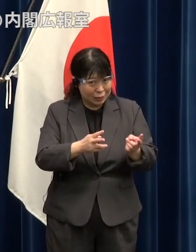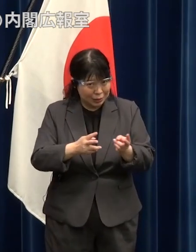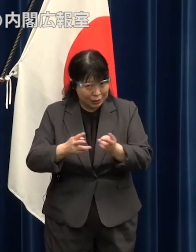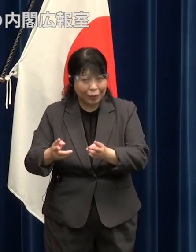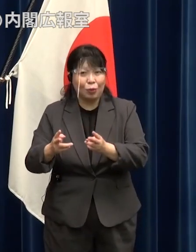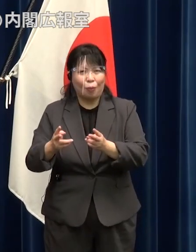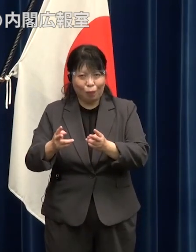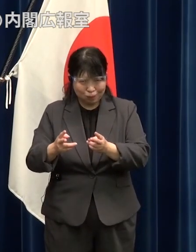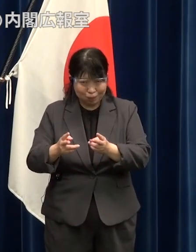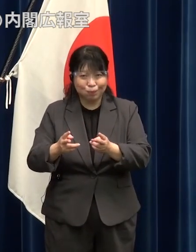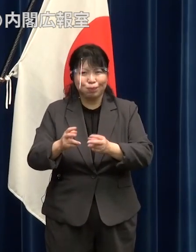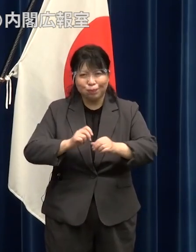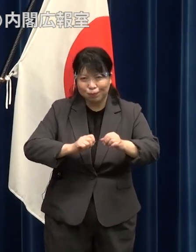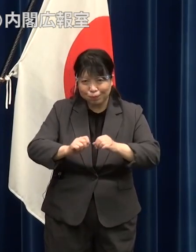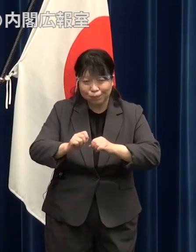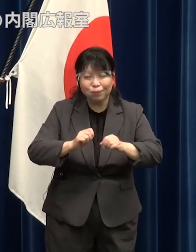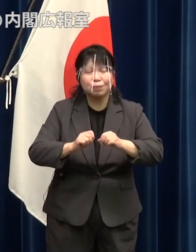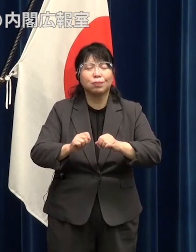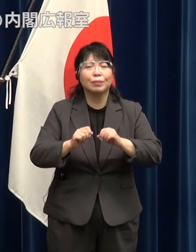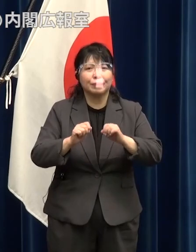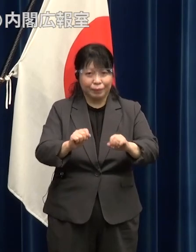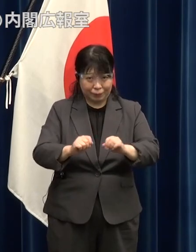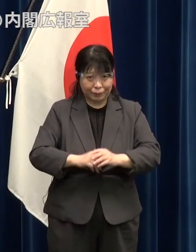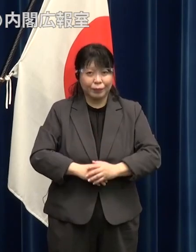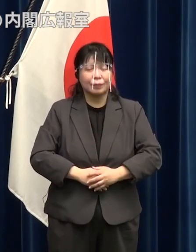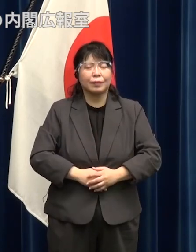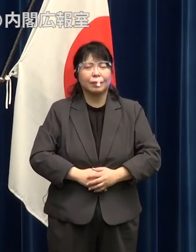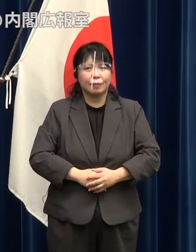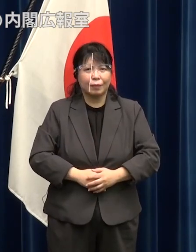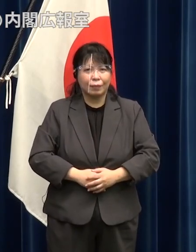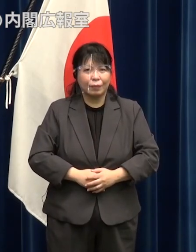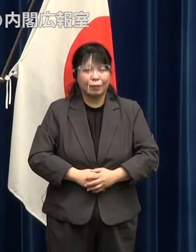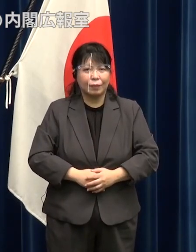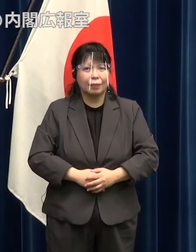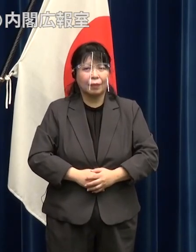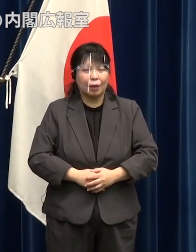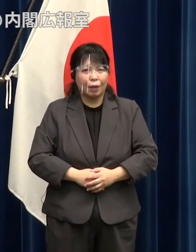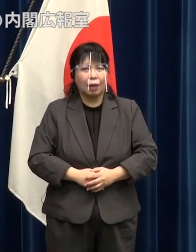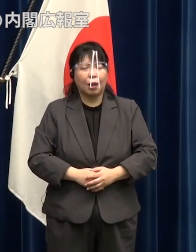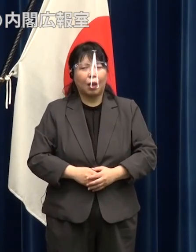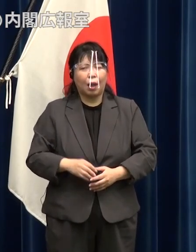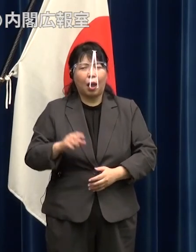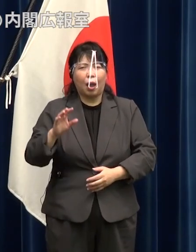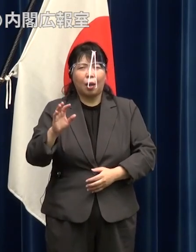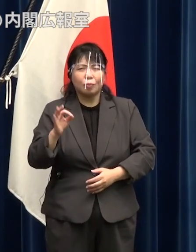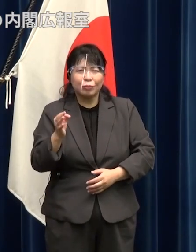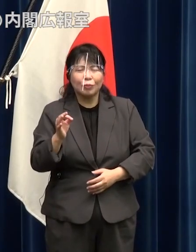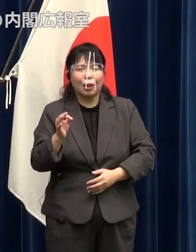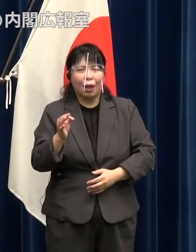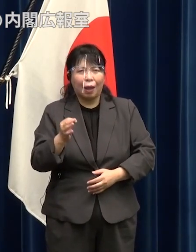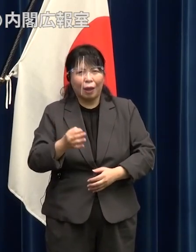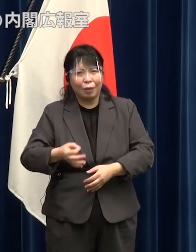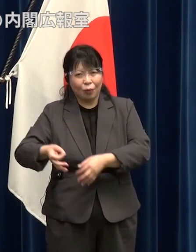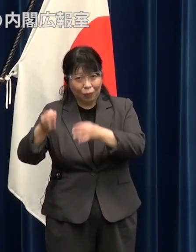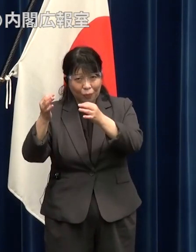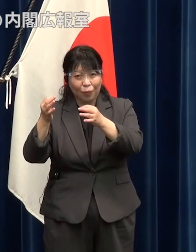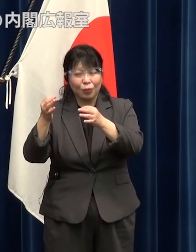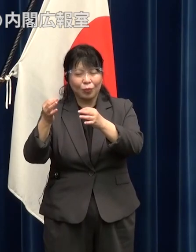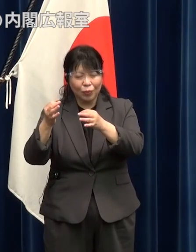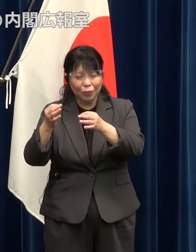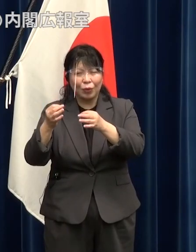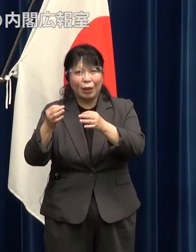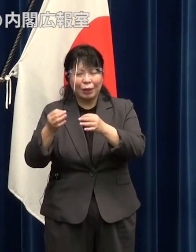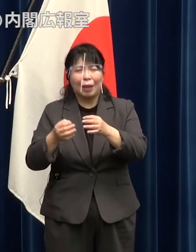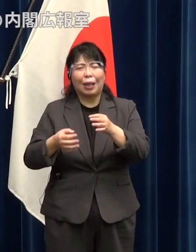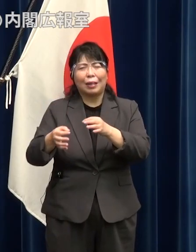。次に、物価高克服経済再生実現のための